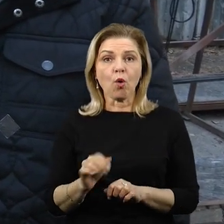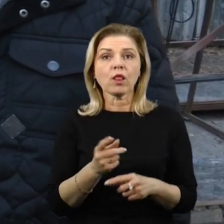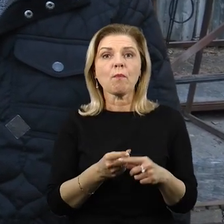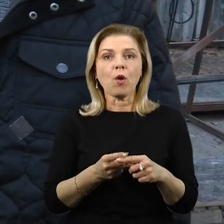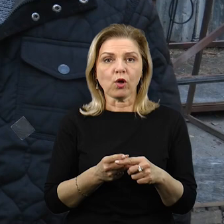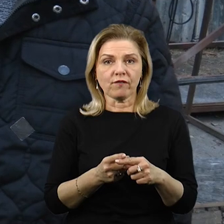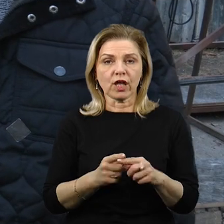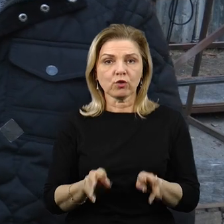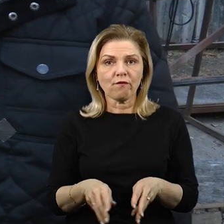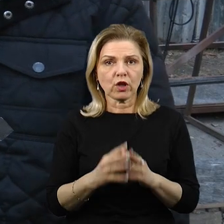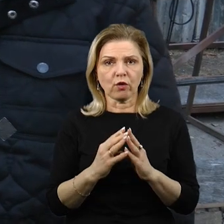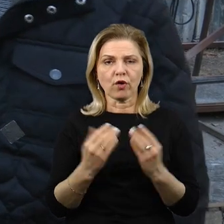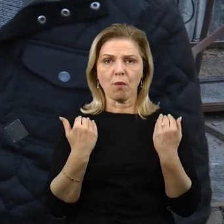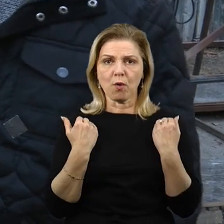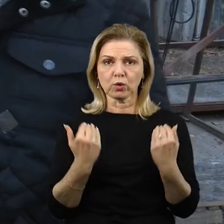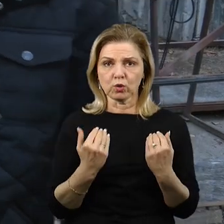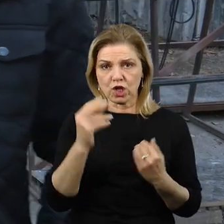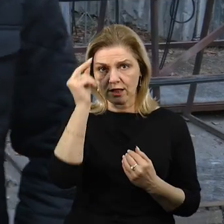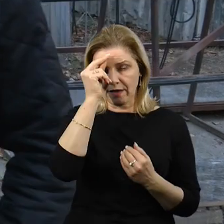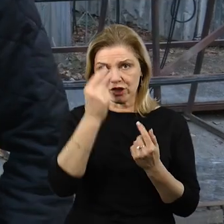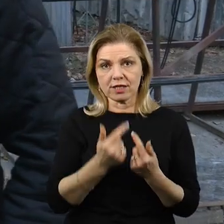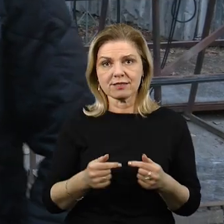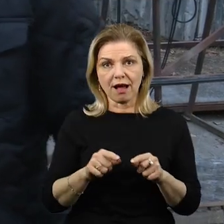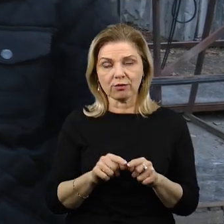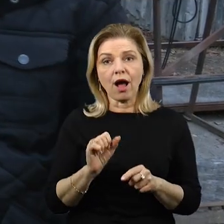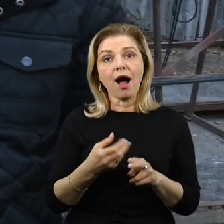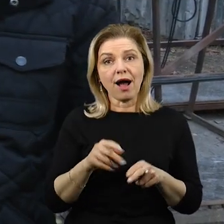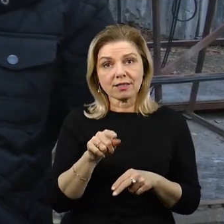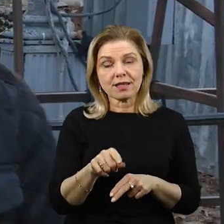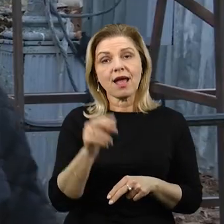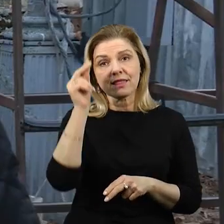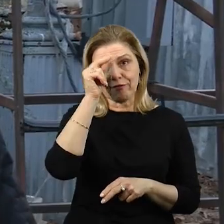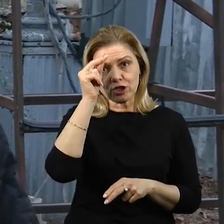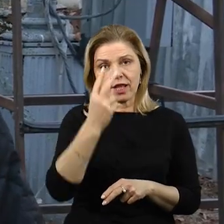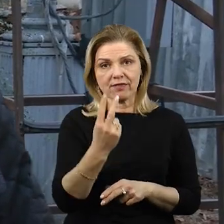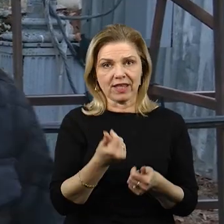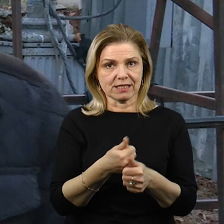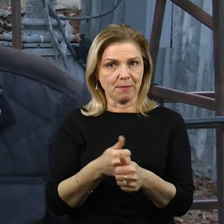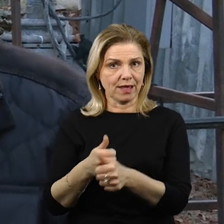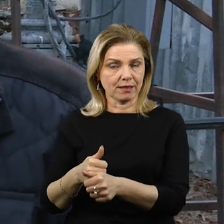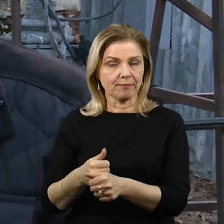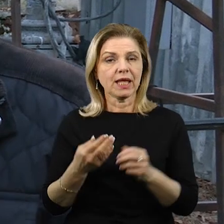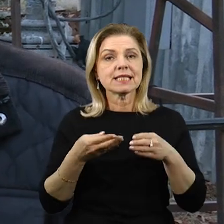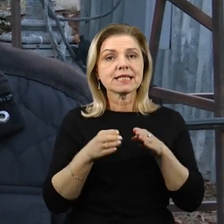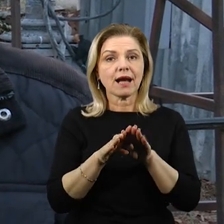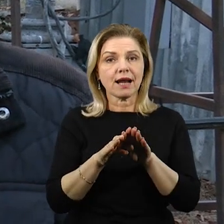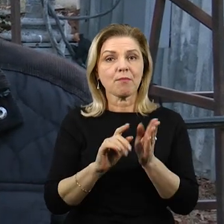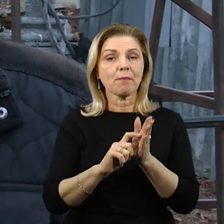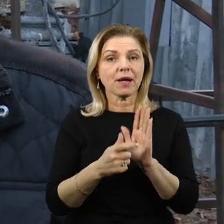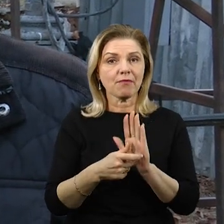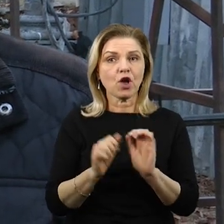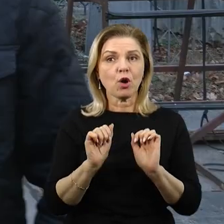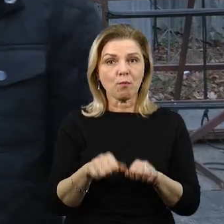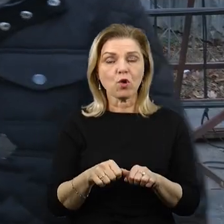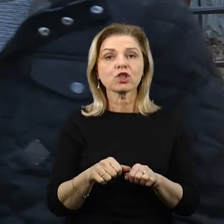е потужності навчального закладу А це вже хоча б навчання в дві зміни закриємо приміщення можна буде вже відновити